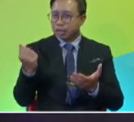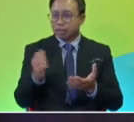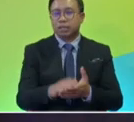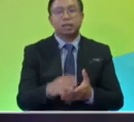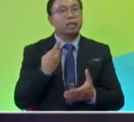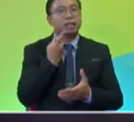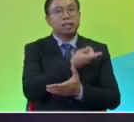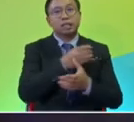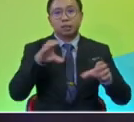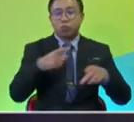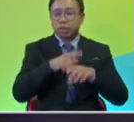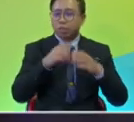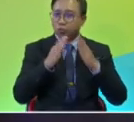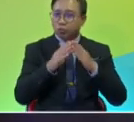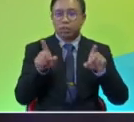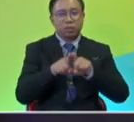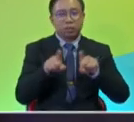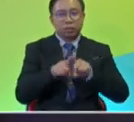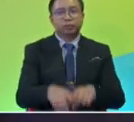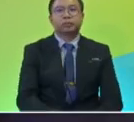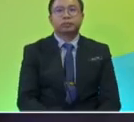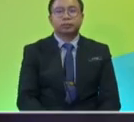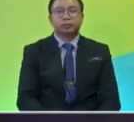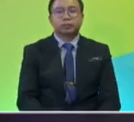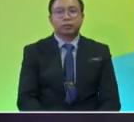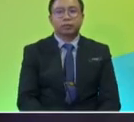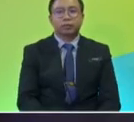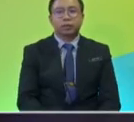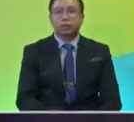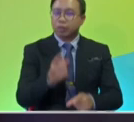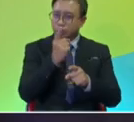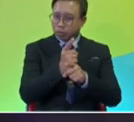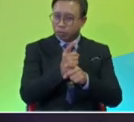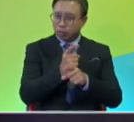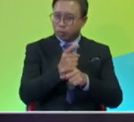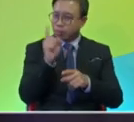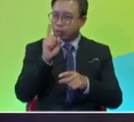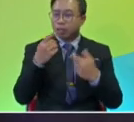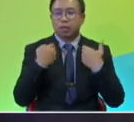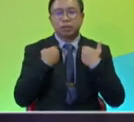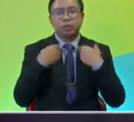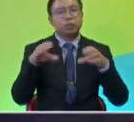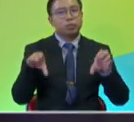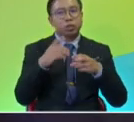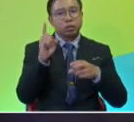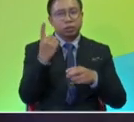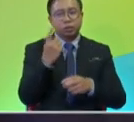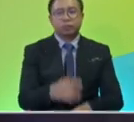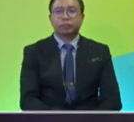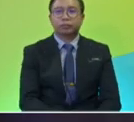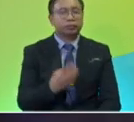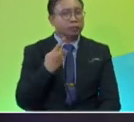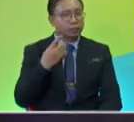buat dekat rumah sama-sama yang mana ada Cikgu kan Ya betul yang mana-mana ada sahaja kita buat jadi Cikgu